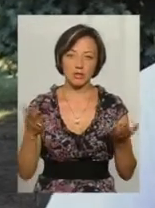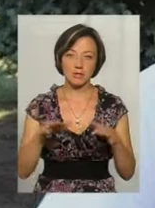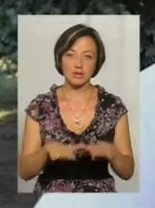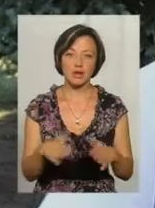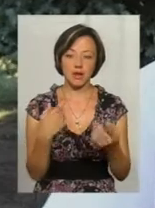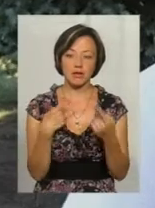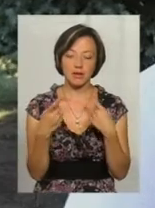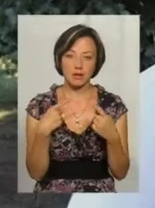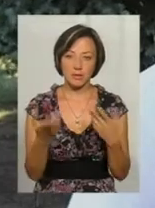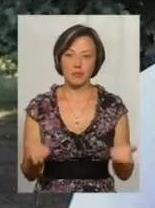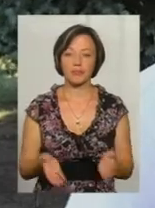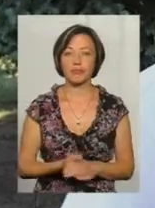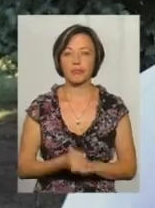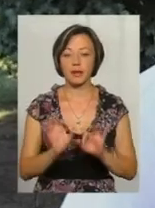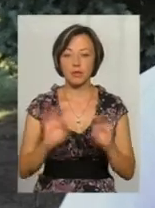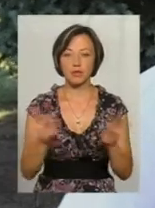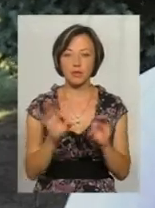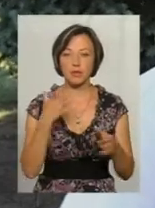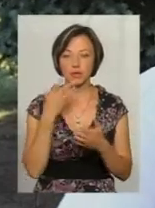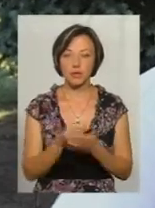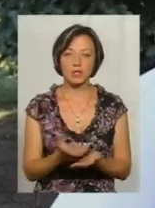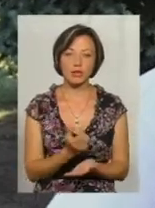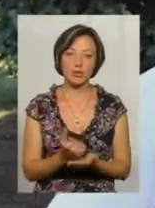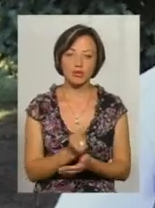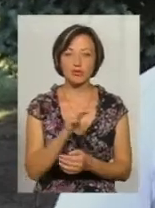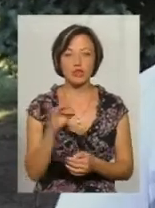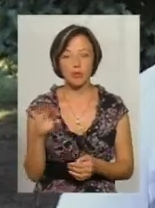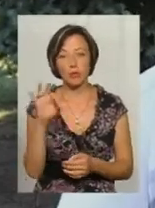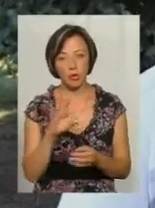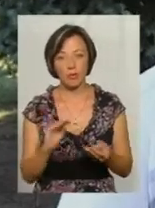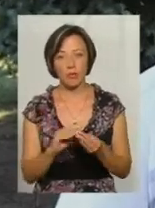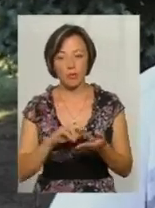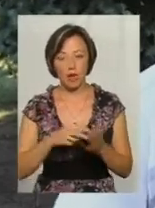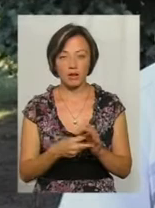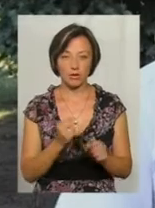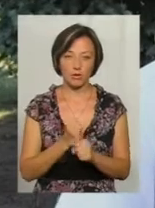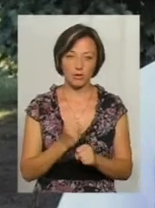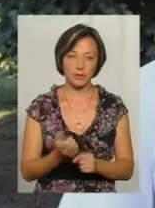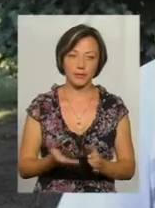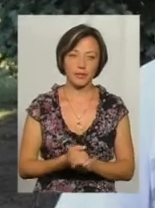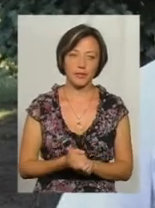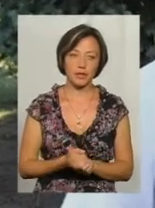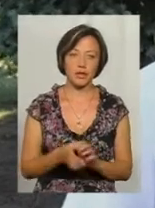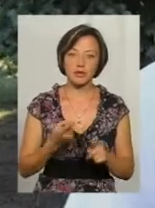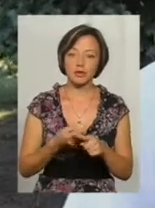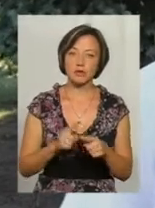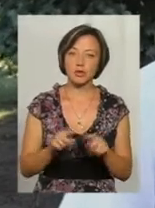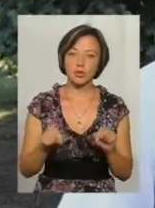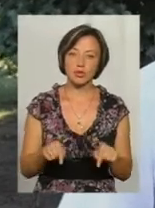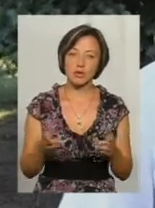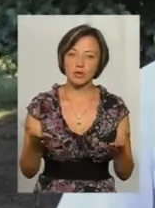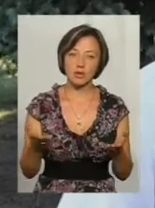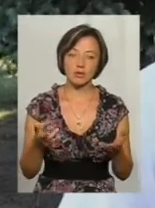він міг би розповісти про свої здобутки чи навіть про плани роботи. Тому тут